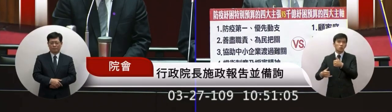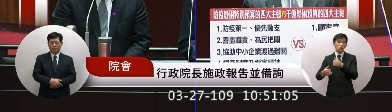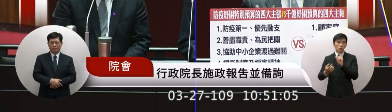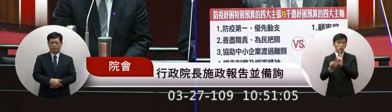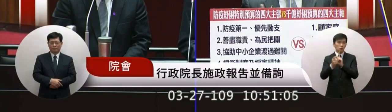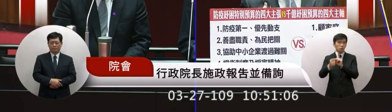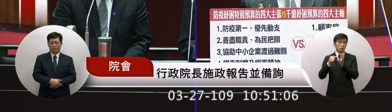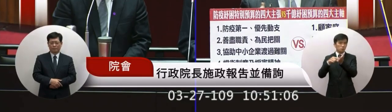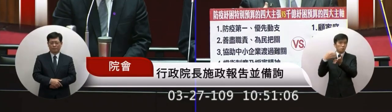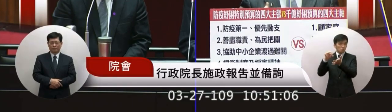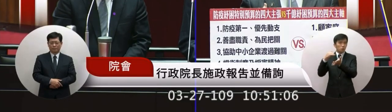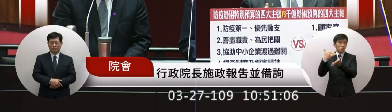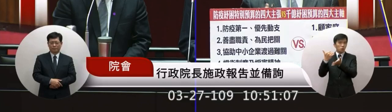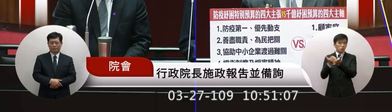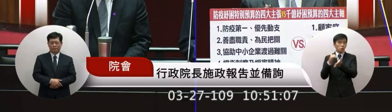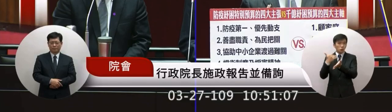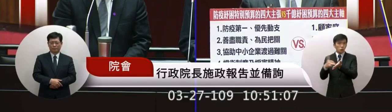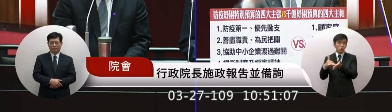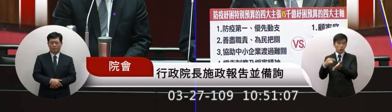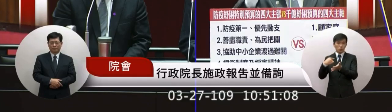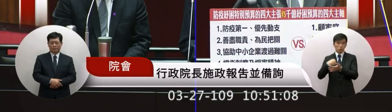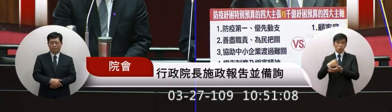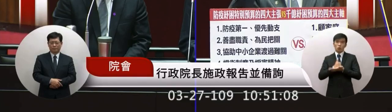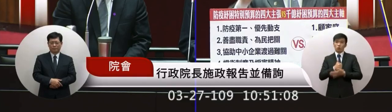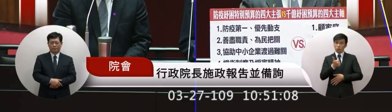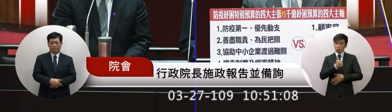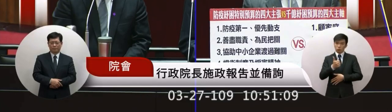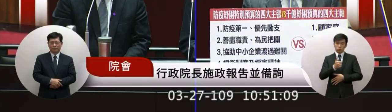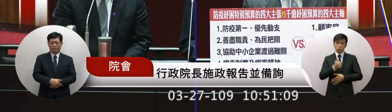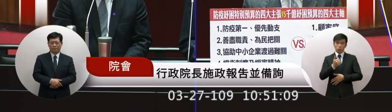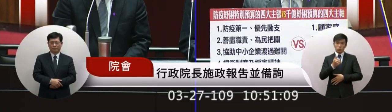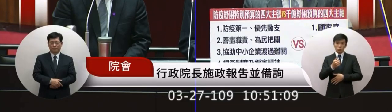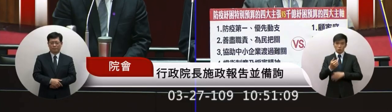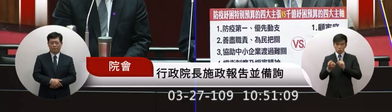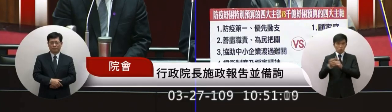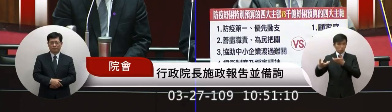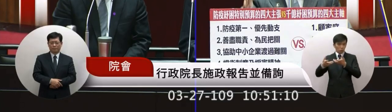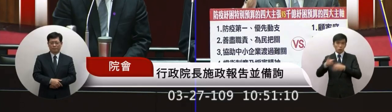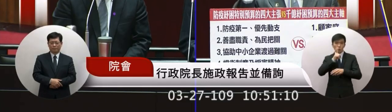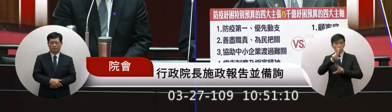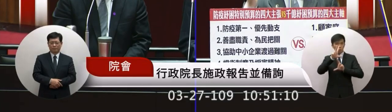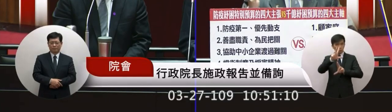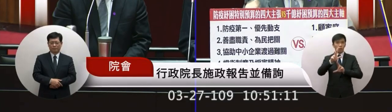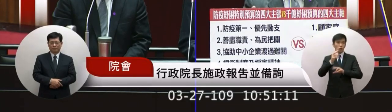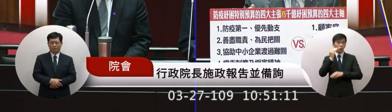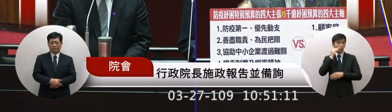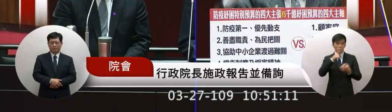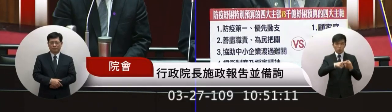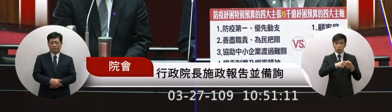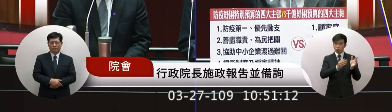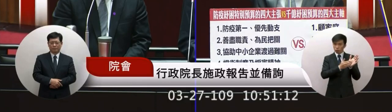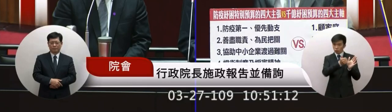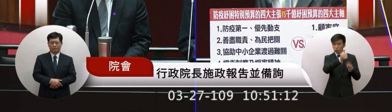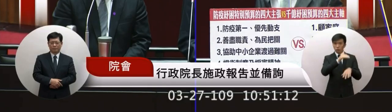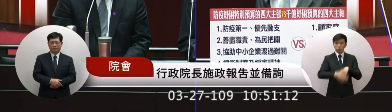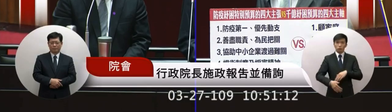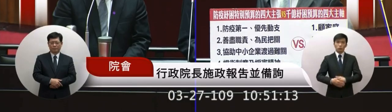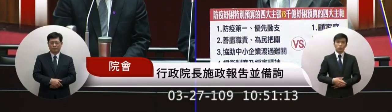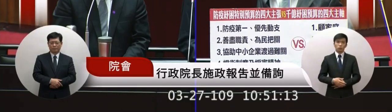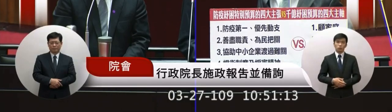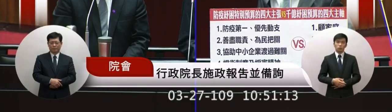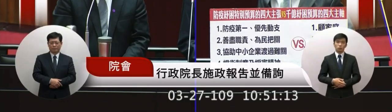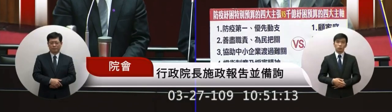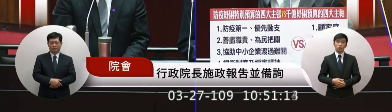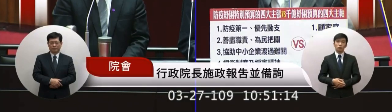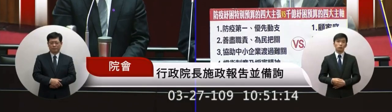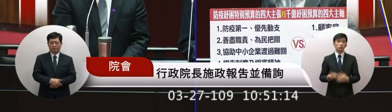医生，我翁同金该讲的一定讲，该肯定的我一定肯定。今仔日你若